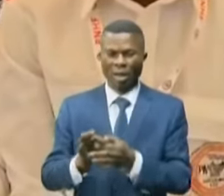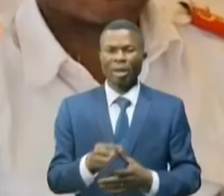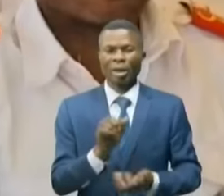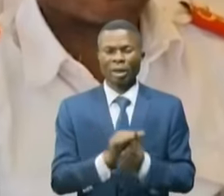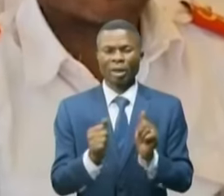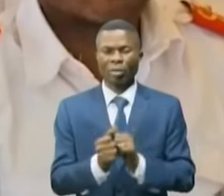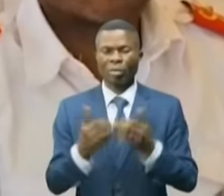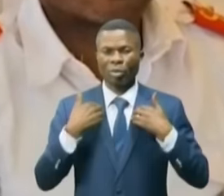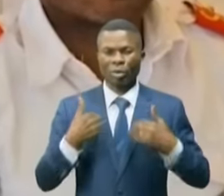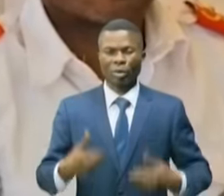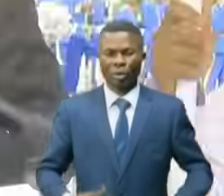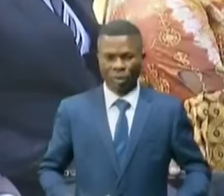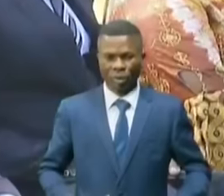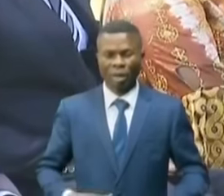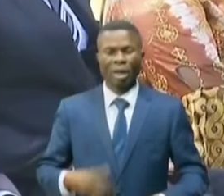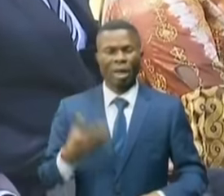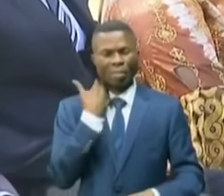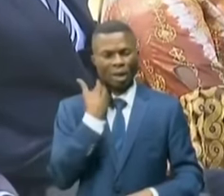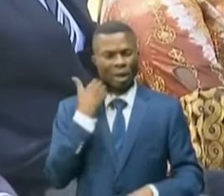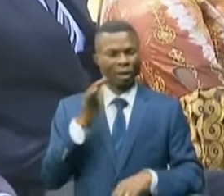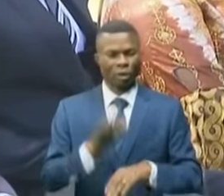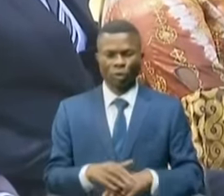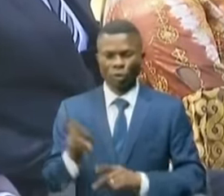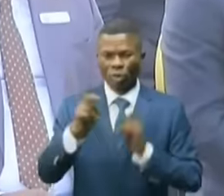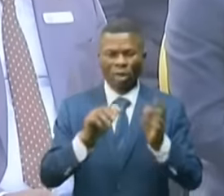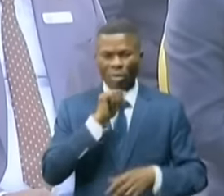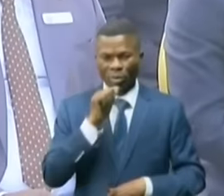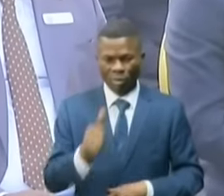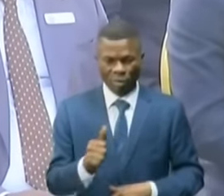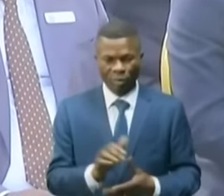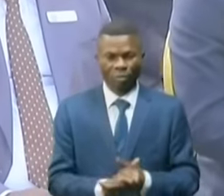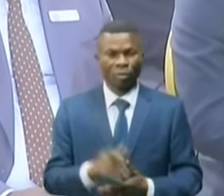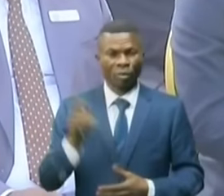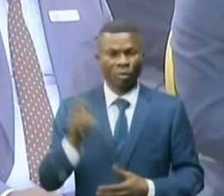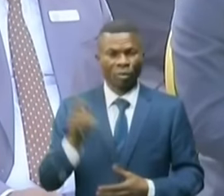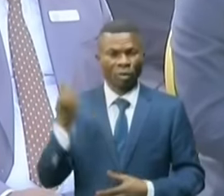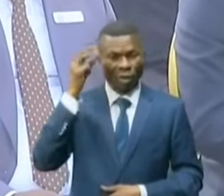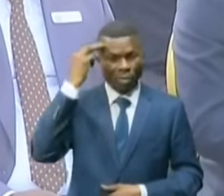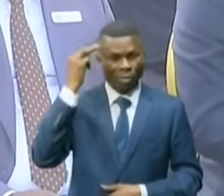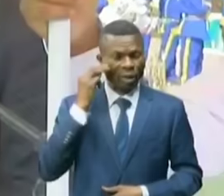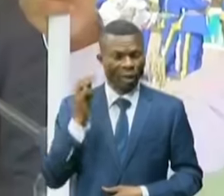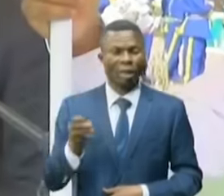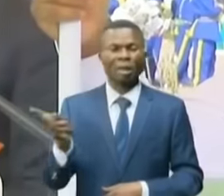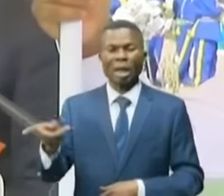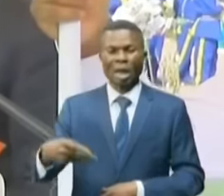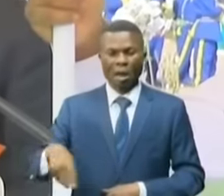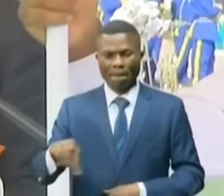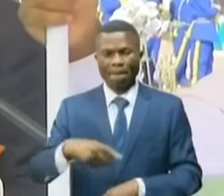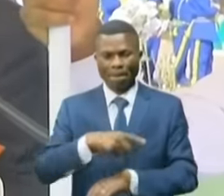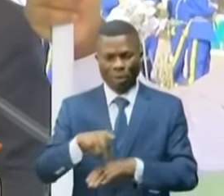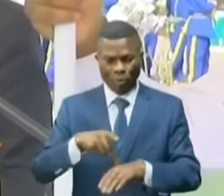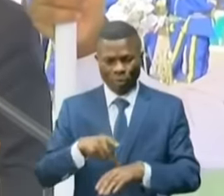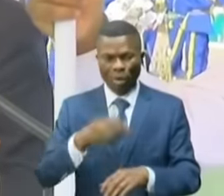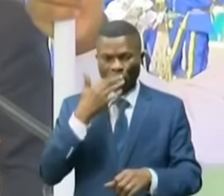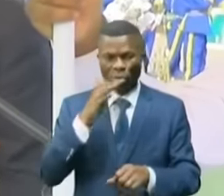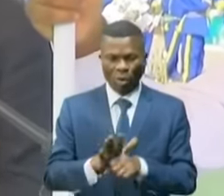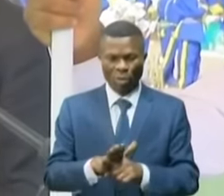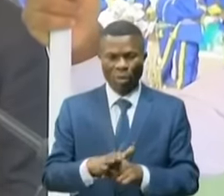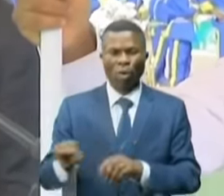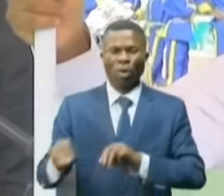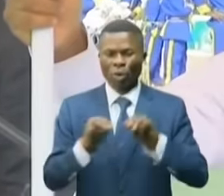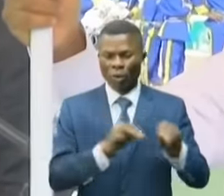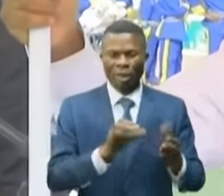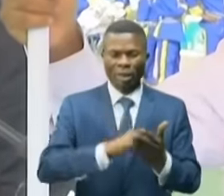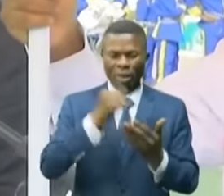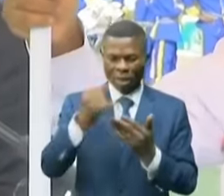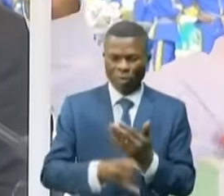de surveillance des maladies. Le professeur Dr Joseph Sambi Boulanda, ministre provincial de la Santé, a dans son mot loué la mise en œuvre de ce